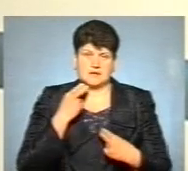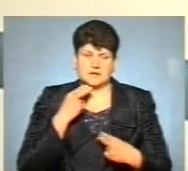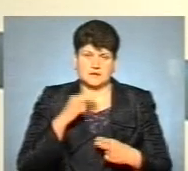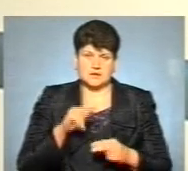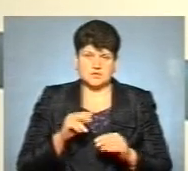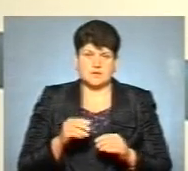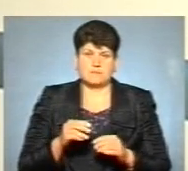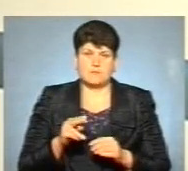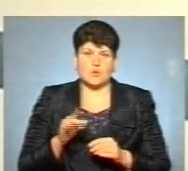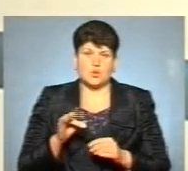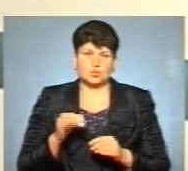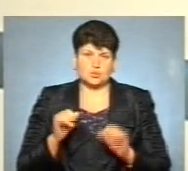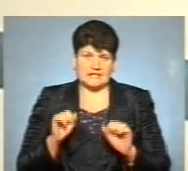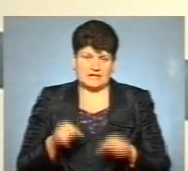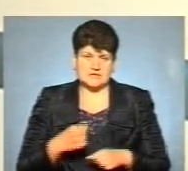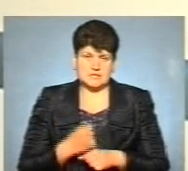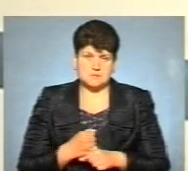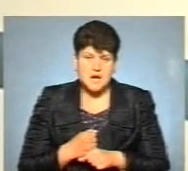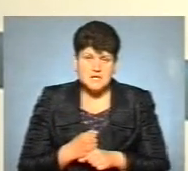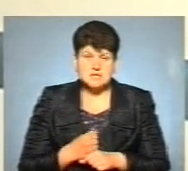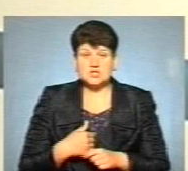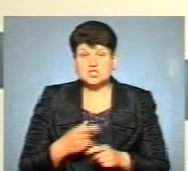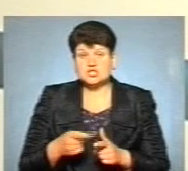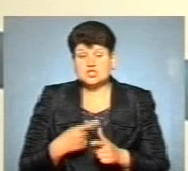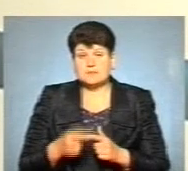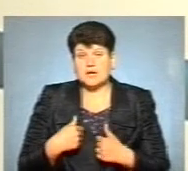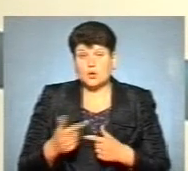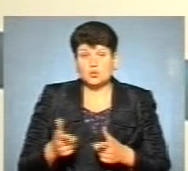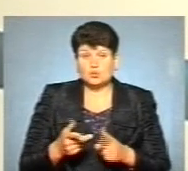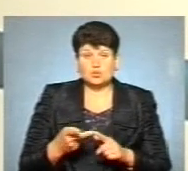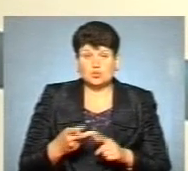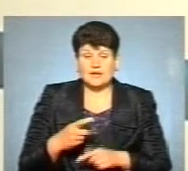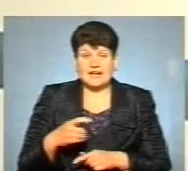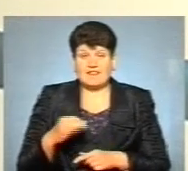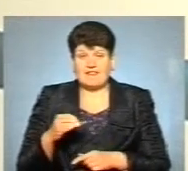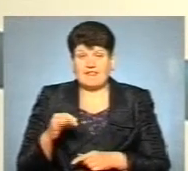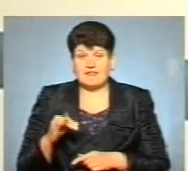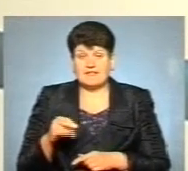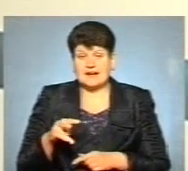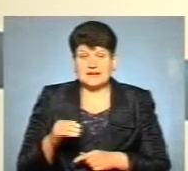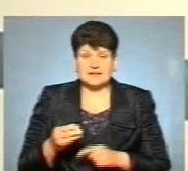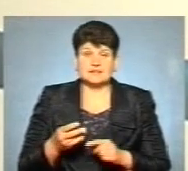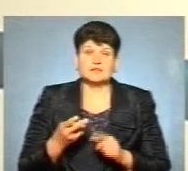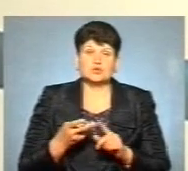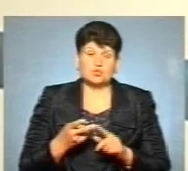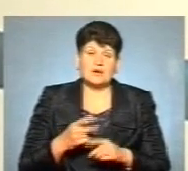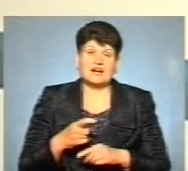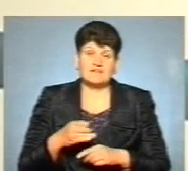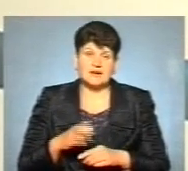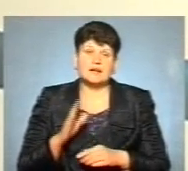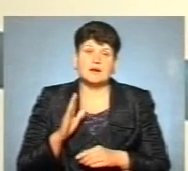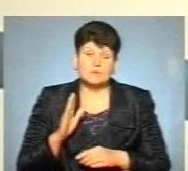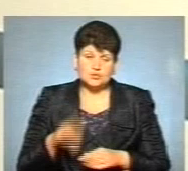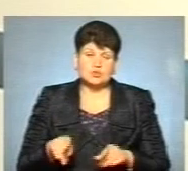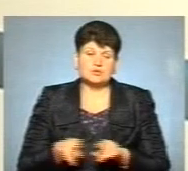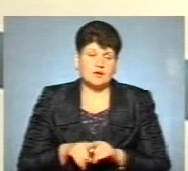праці. На рахунок того, чи ми готуємося до другої хвилі, звичайно, друга хвиля буде, так як і кожна